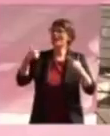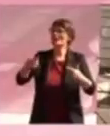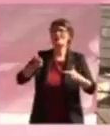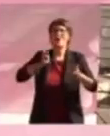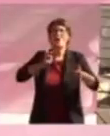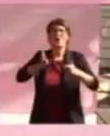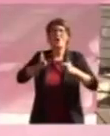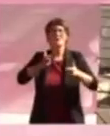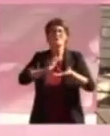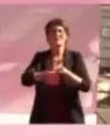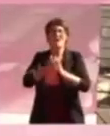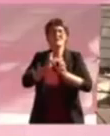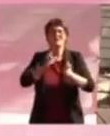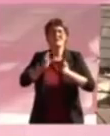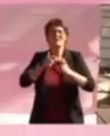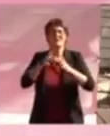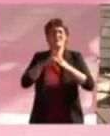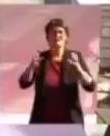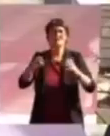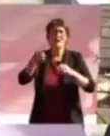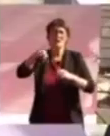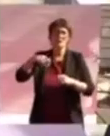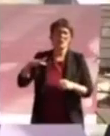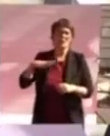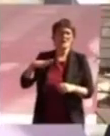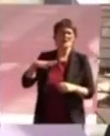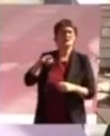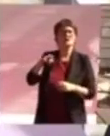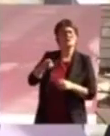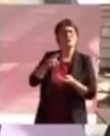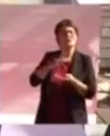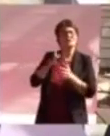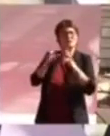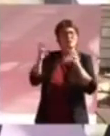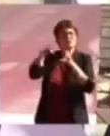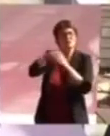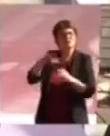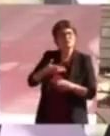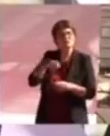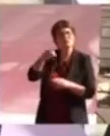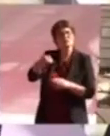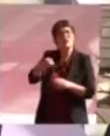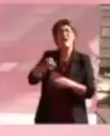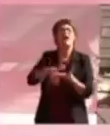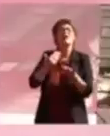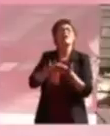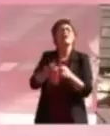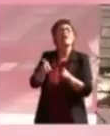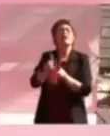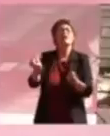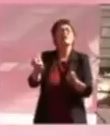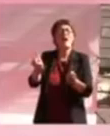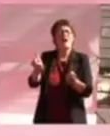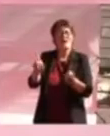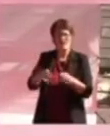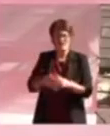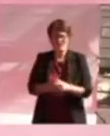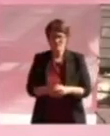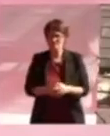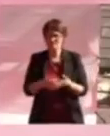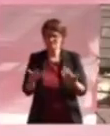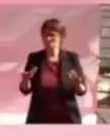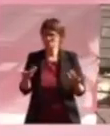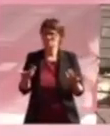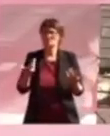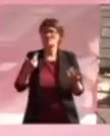risorse aziendali sono presenti noi ministro vorremmo una risposta vorremmo rivedere e riformulare